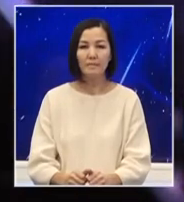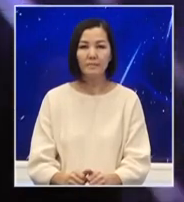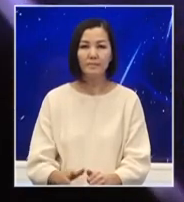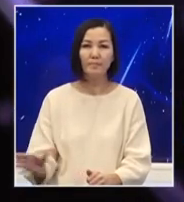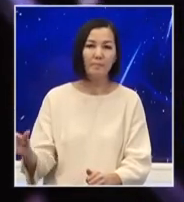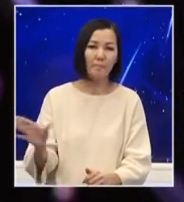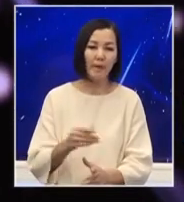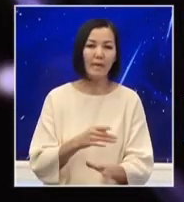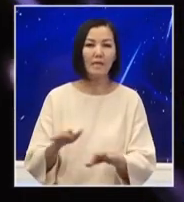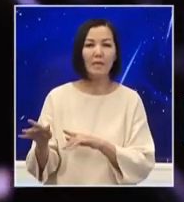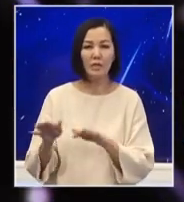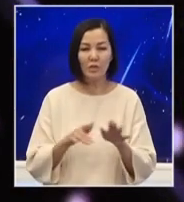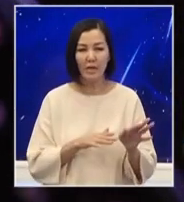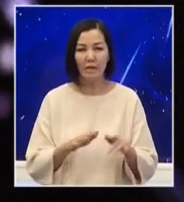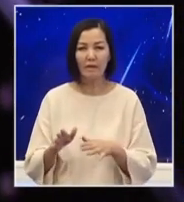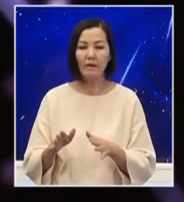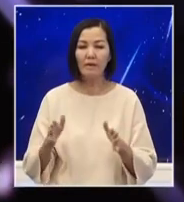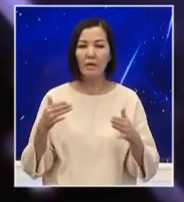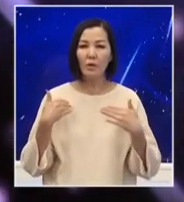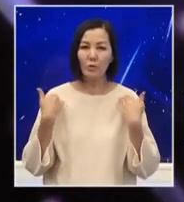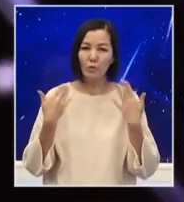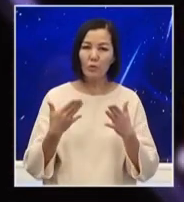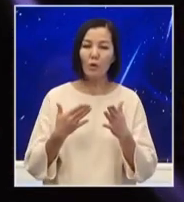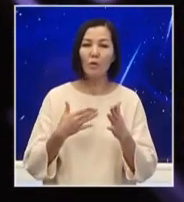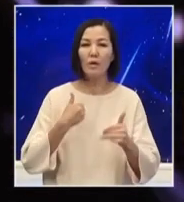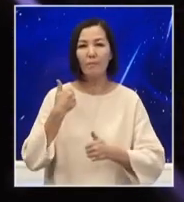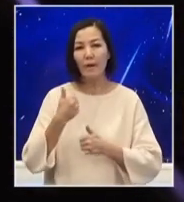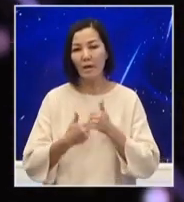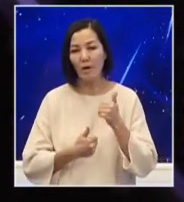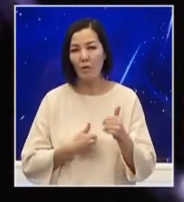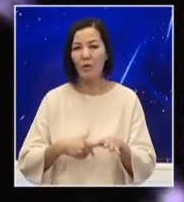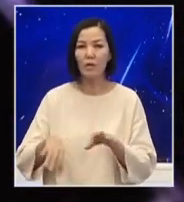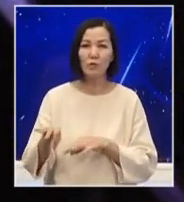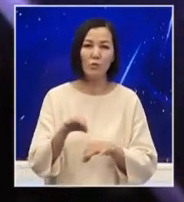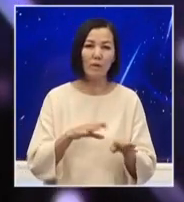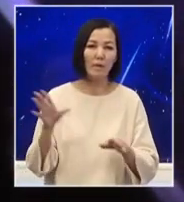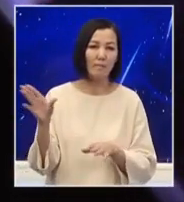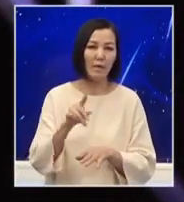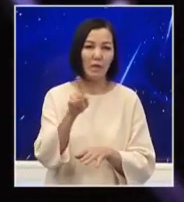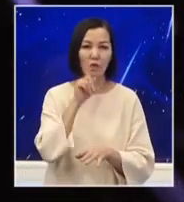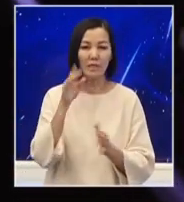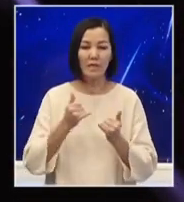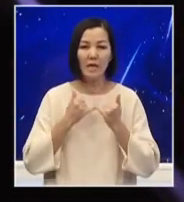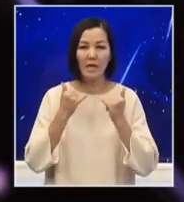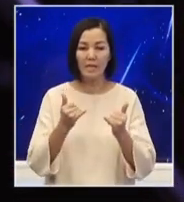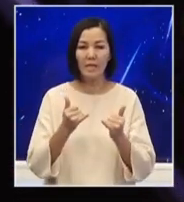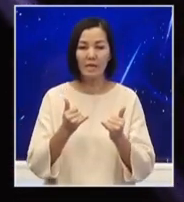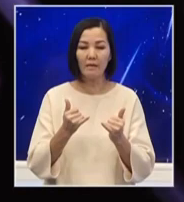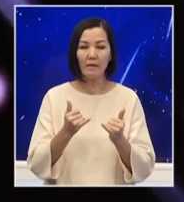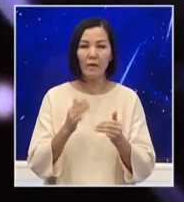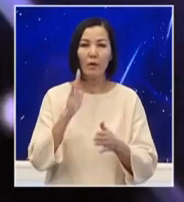жастар үшін. Поэтому мен тілегім аман-есен болыңдар, осындай дәрежеге жете беріңдер. Одан